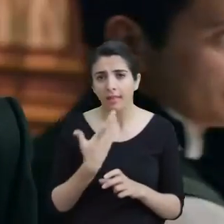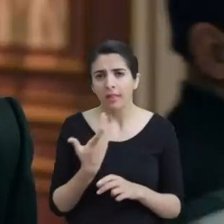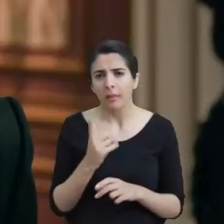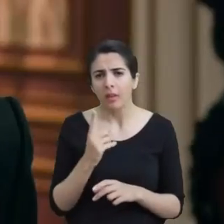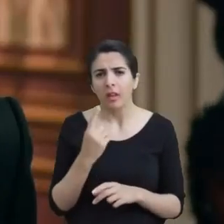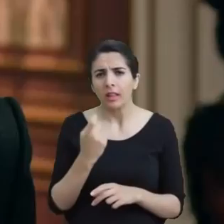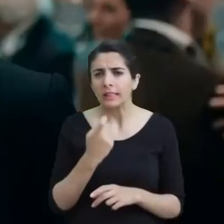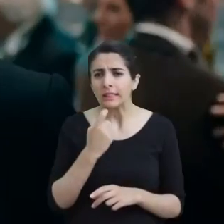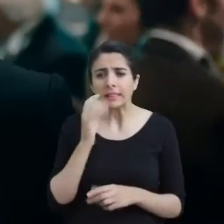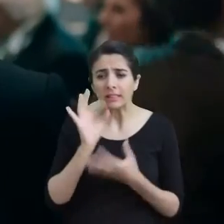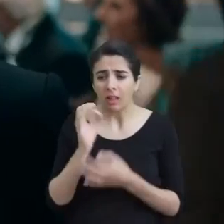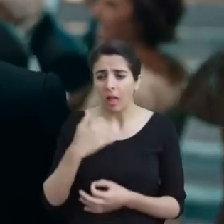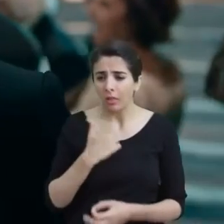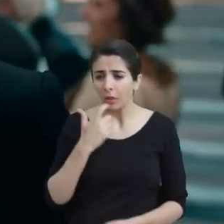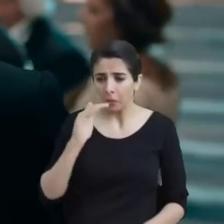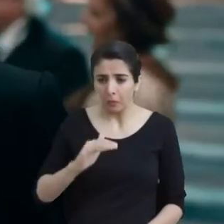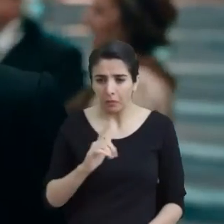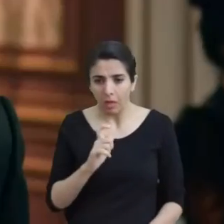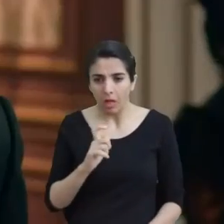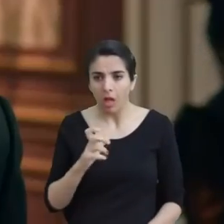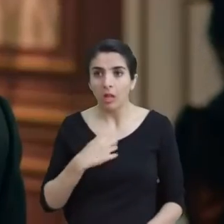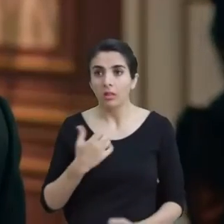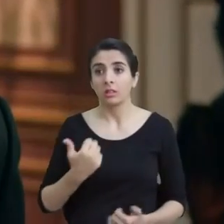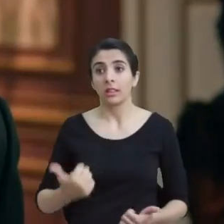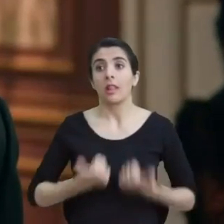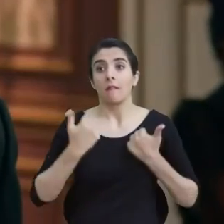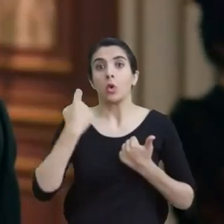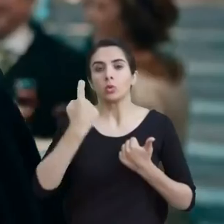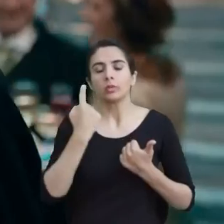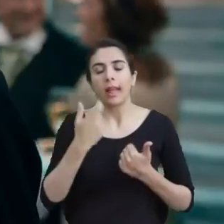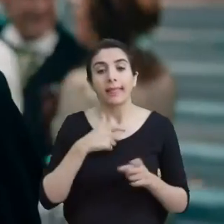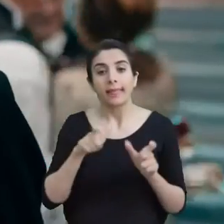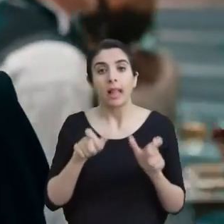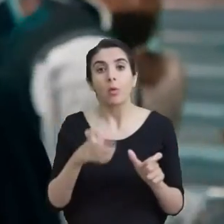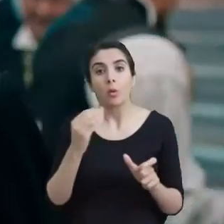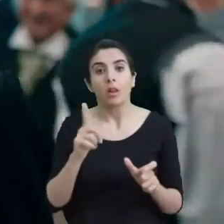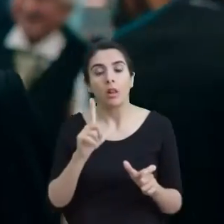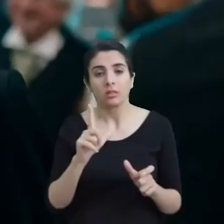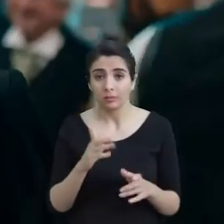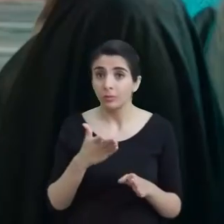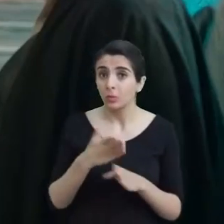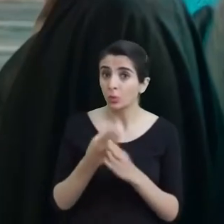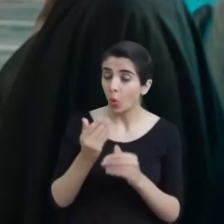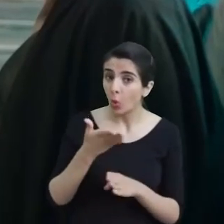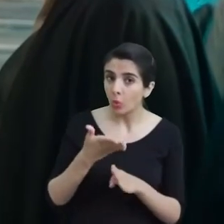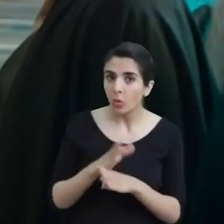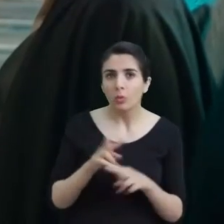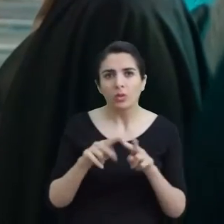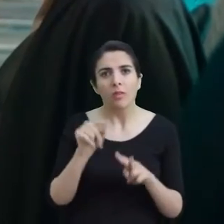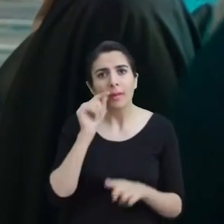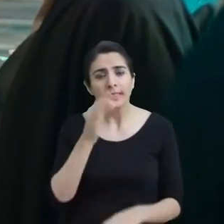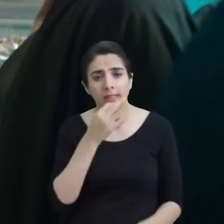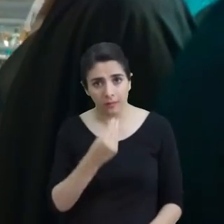tutan küçük bir insan bile kendini büyük sanabilir. Tedbirli olmak lazım. Ne kadar? Mustafa Bey,